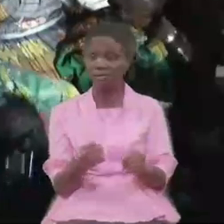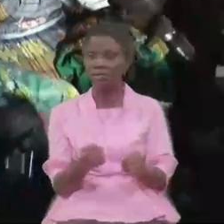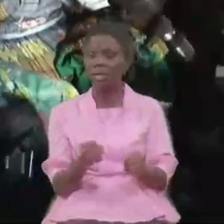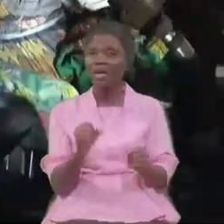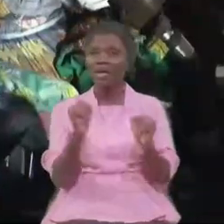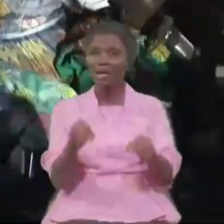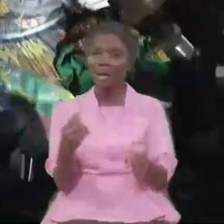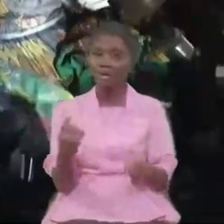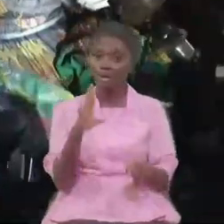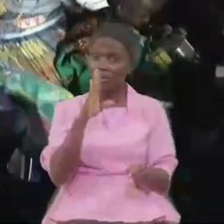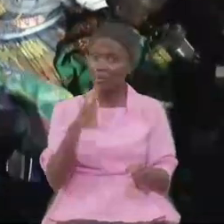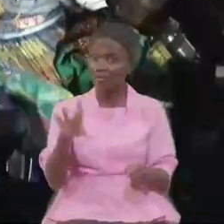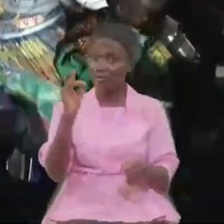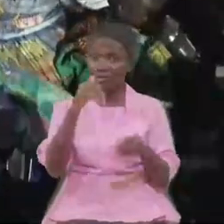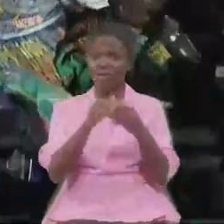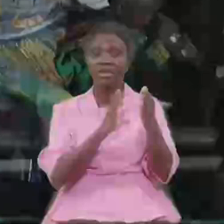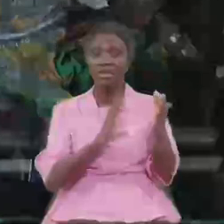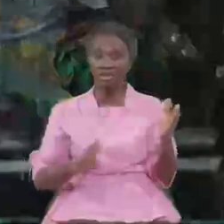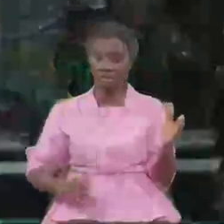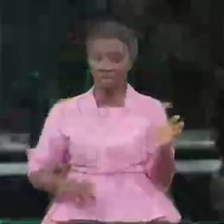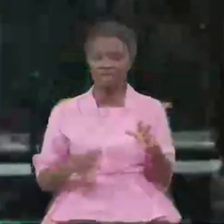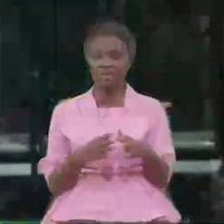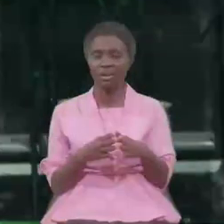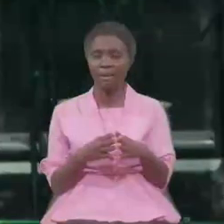se trouve qu'en Christ.